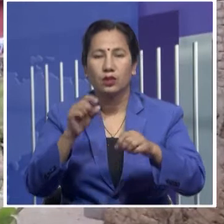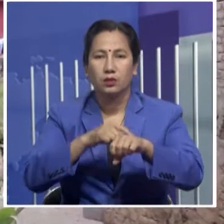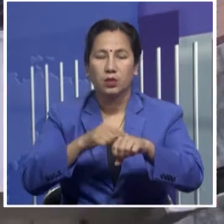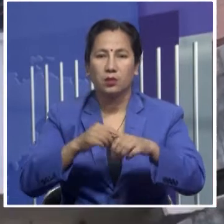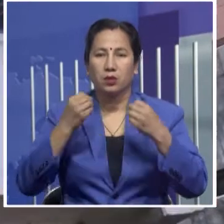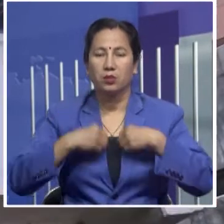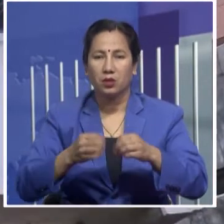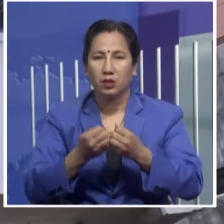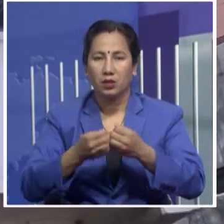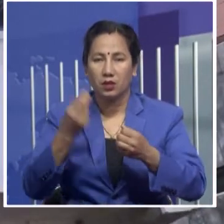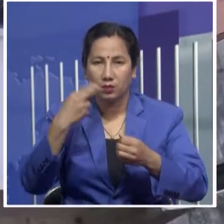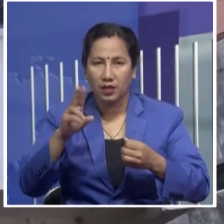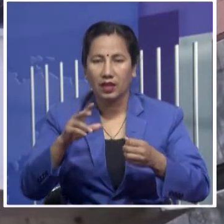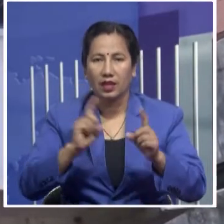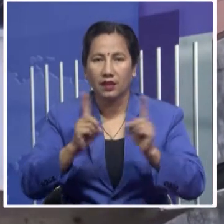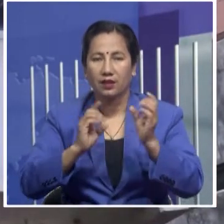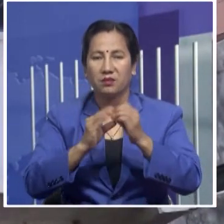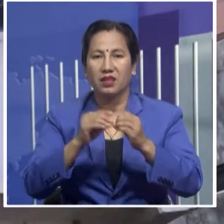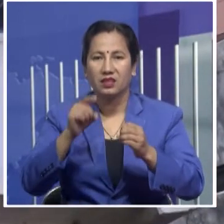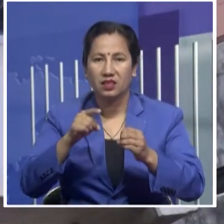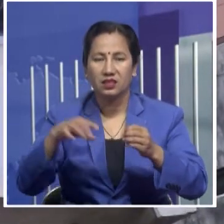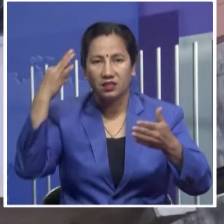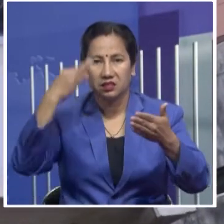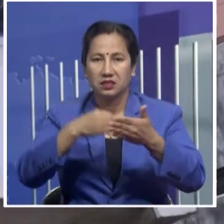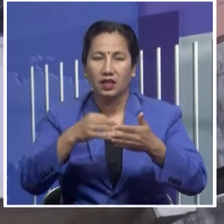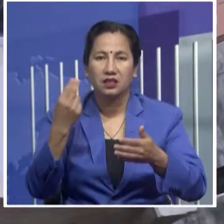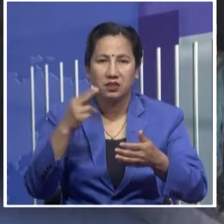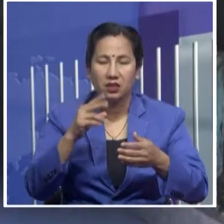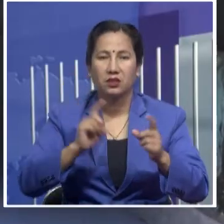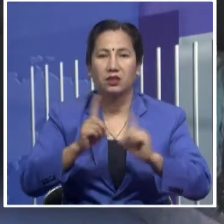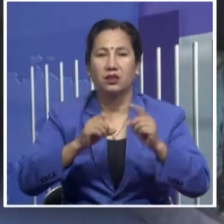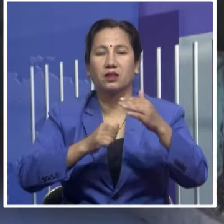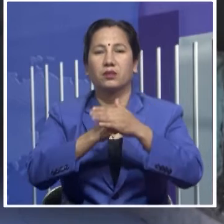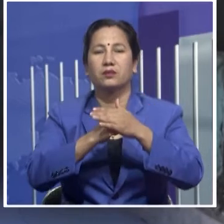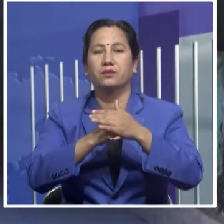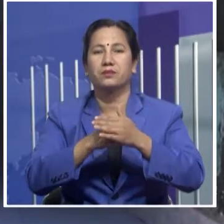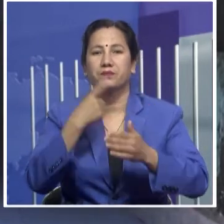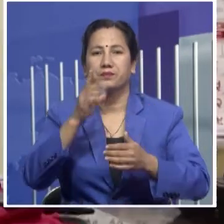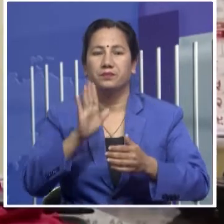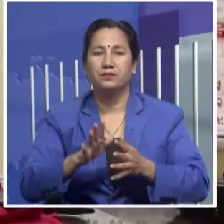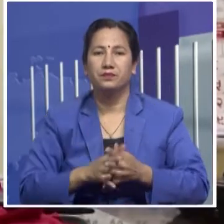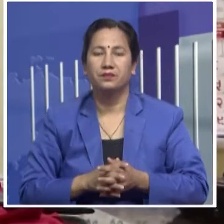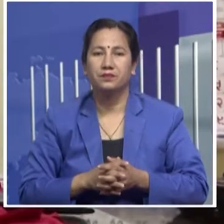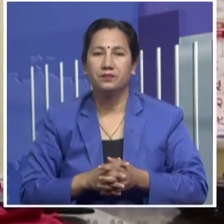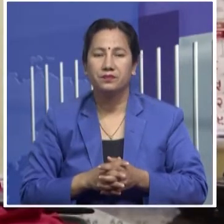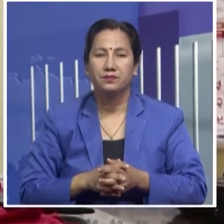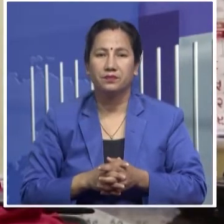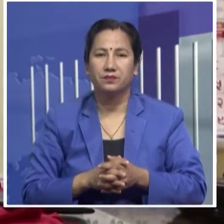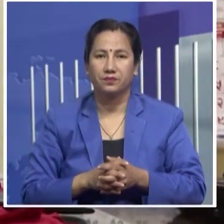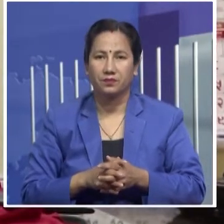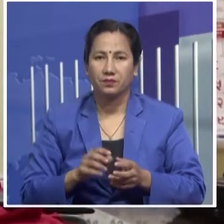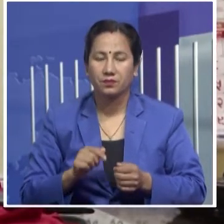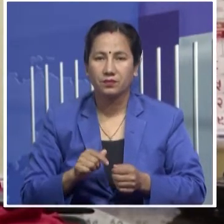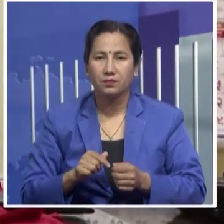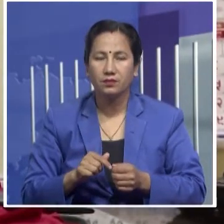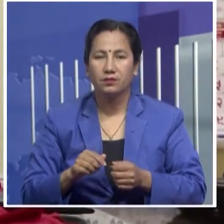प्रयोग गर्नुपर्ने भएकाले नगरपालिकाले त्यसतर्फ ध्यान गएको नगर प्रमुख भूषालले बताउनुभयो। शौचालयको बारेमा त्यहाँ पनि अब